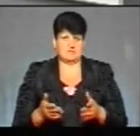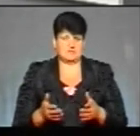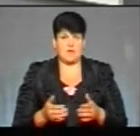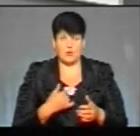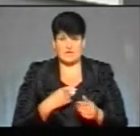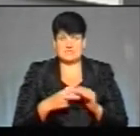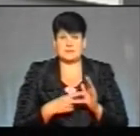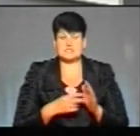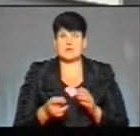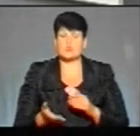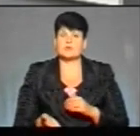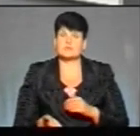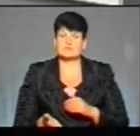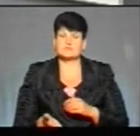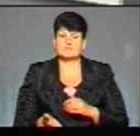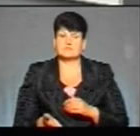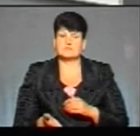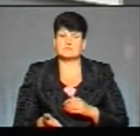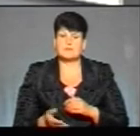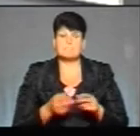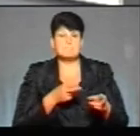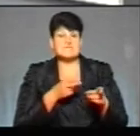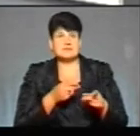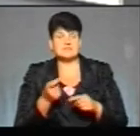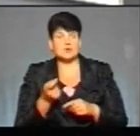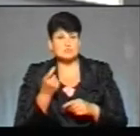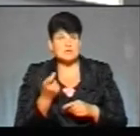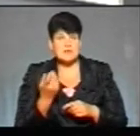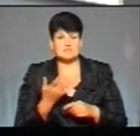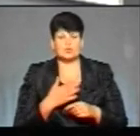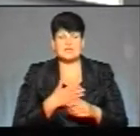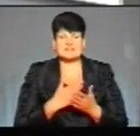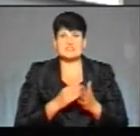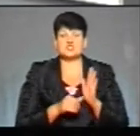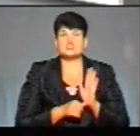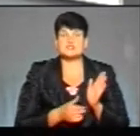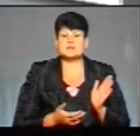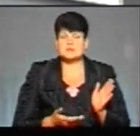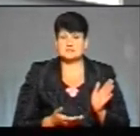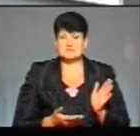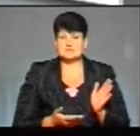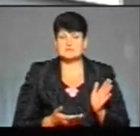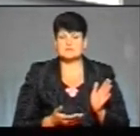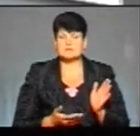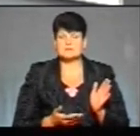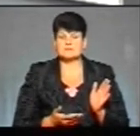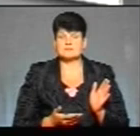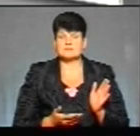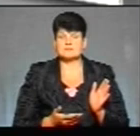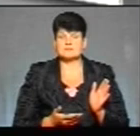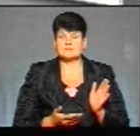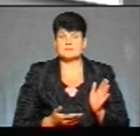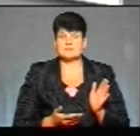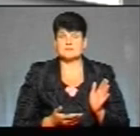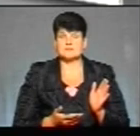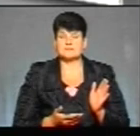районів, правильно? А лісомисливське господарство, лісгоспи, так, в нас їх є 6. Ну, я вже так по пам'яті, вже, можливо, десь помилюся, але